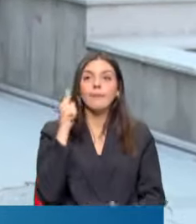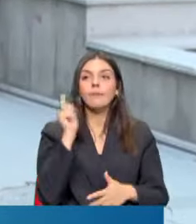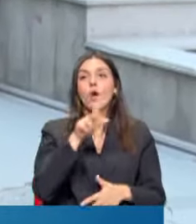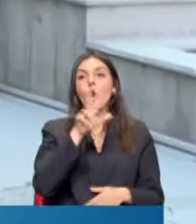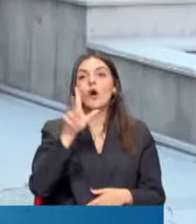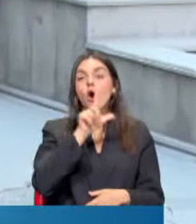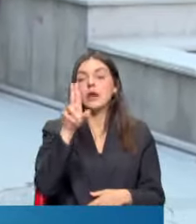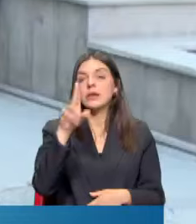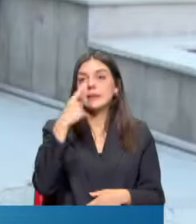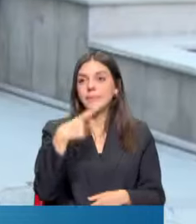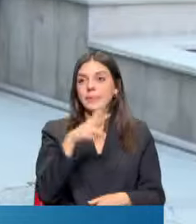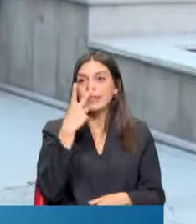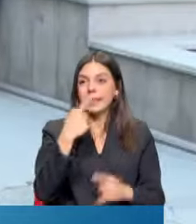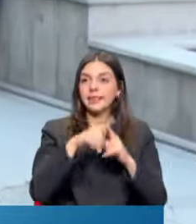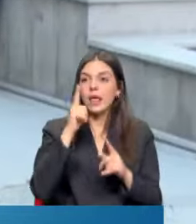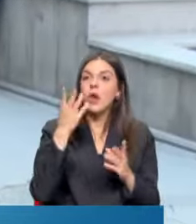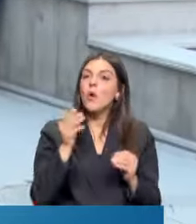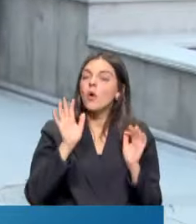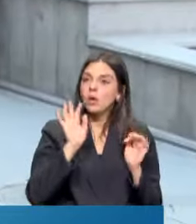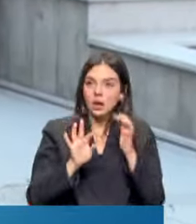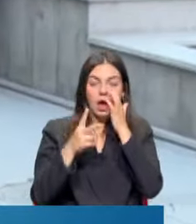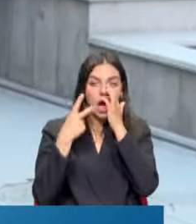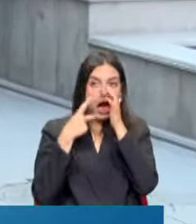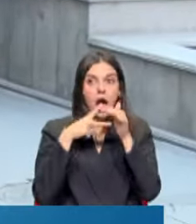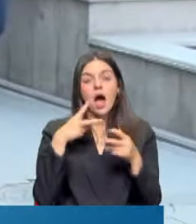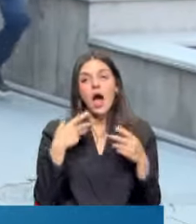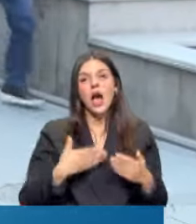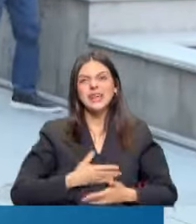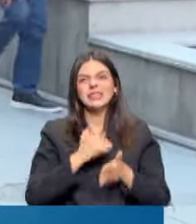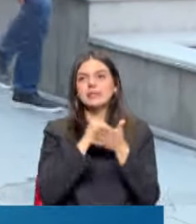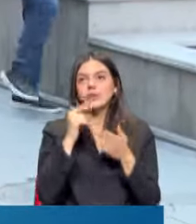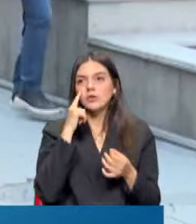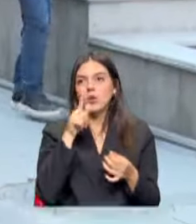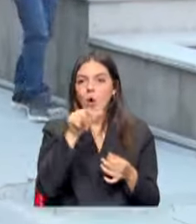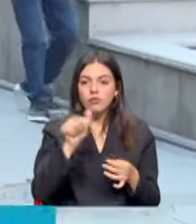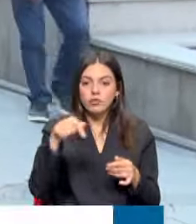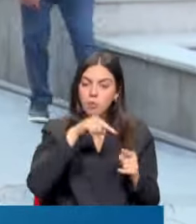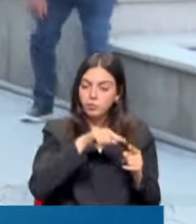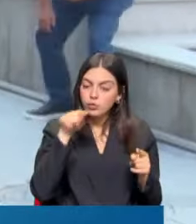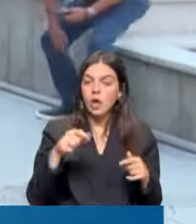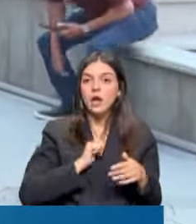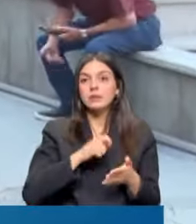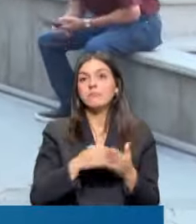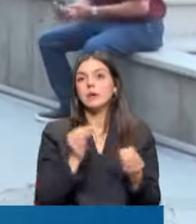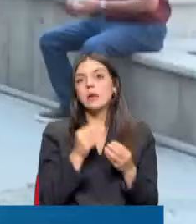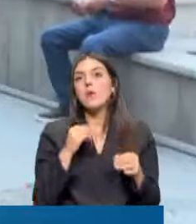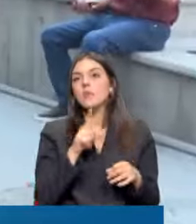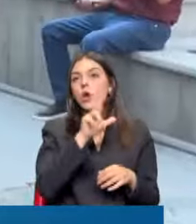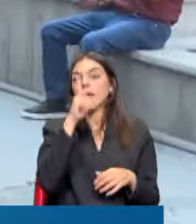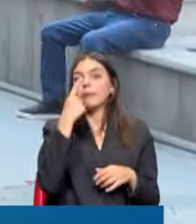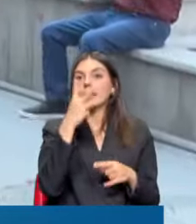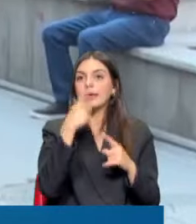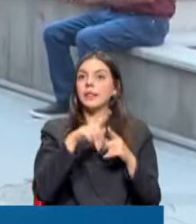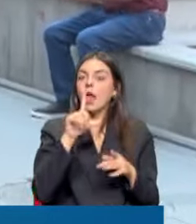olarak belirlenirken açlık sınırı da 15 bin 48 liraydı. O günden bugüne asgari ücret zamlanmadı. 17 bin 2 lira da sabit